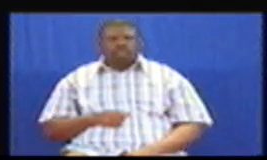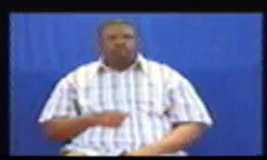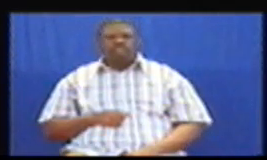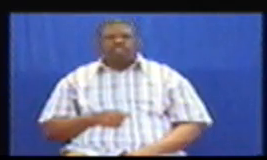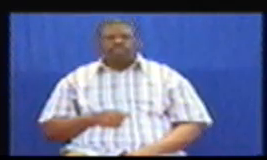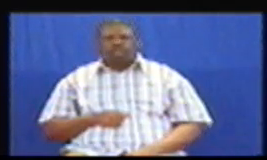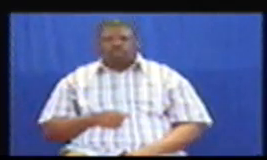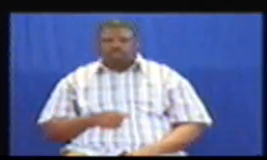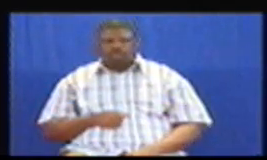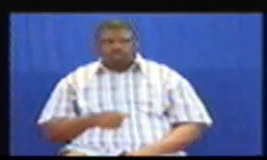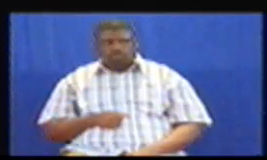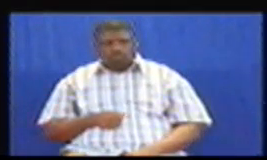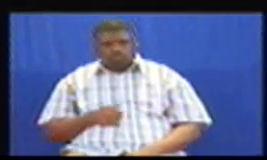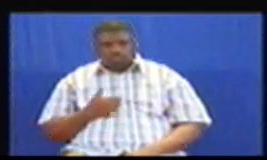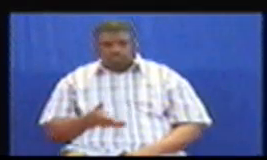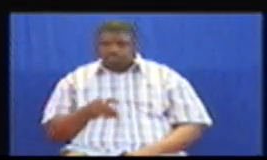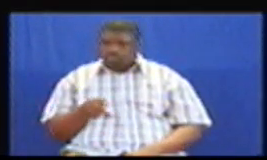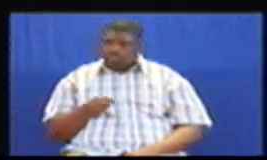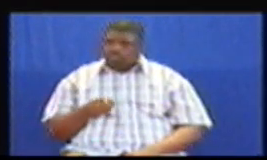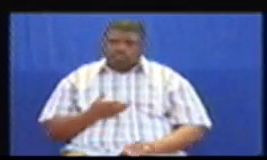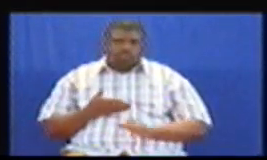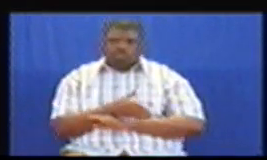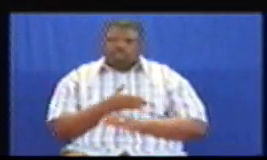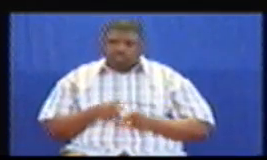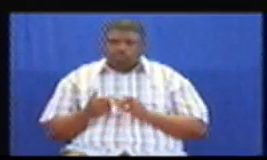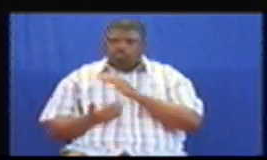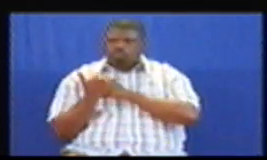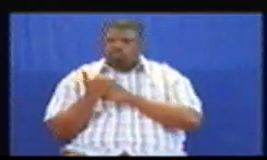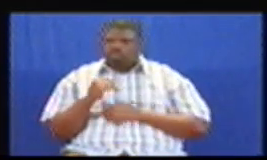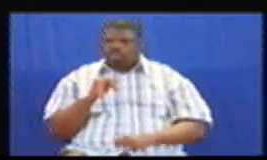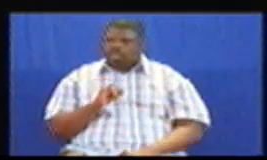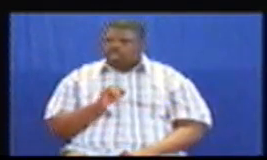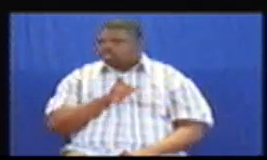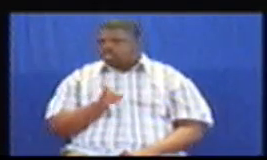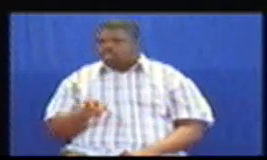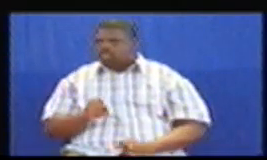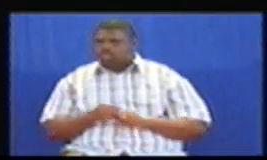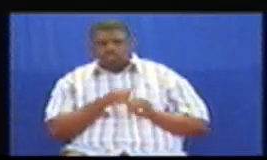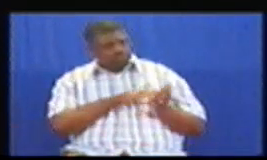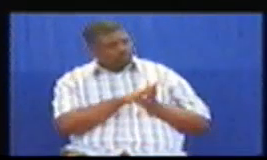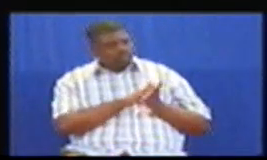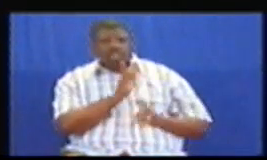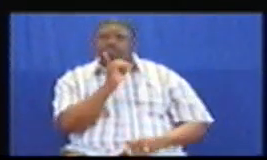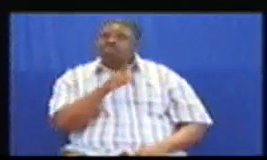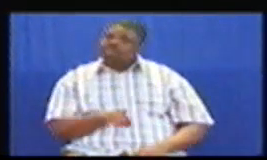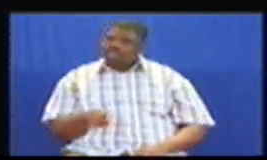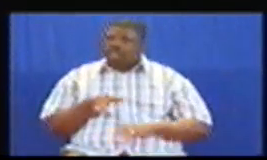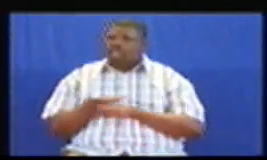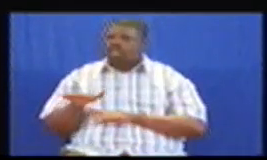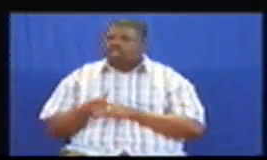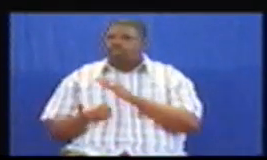alisema DPP anaingilia majukumu ya AG, lakini hata kueleza DPP anaingiliaje majukumu ya